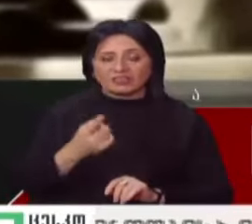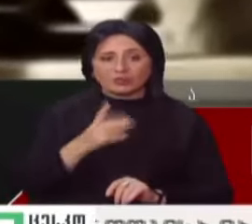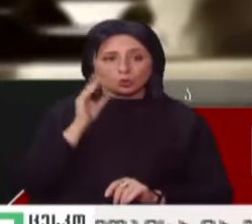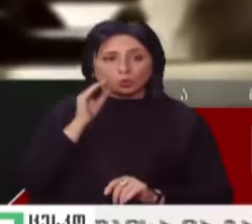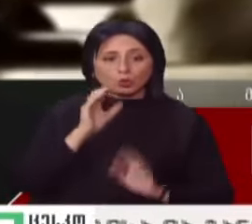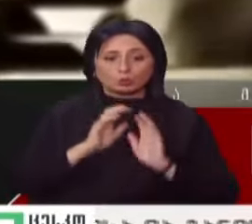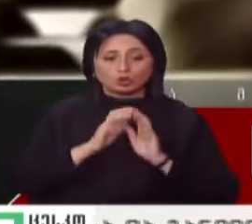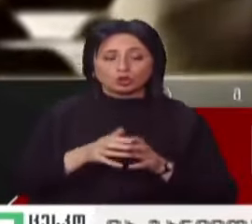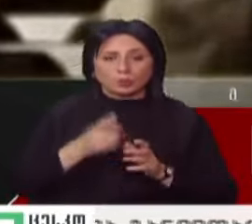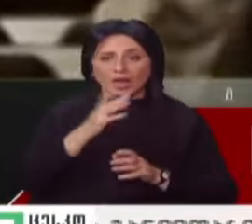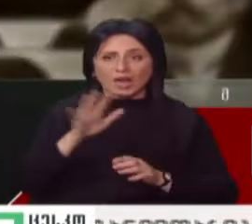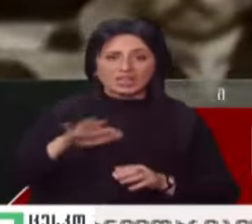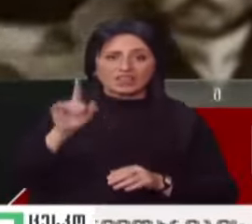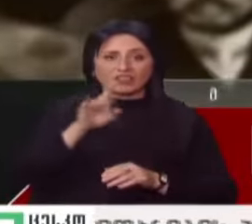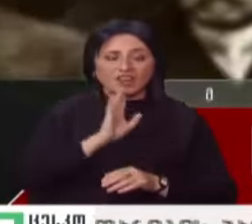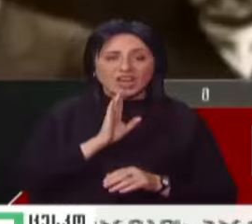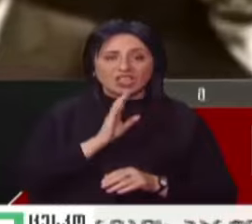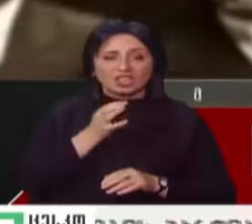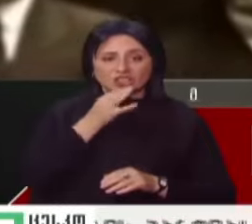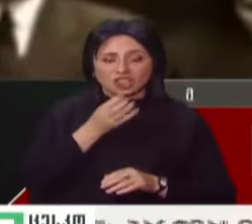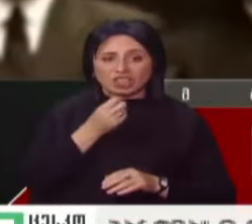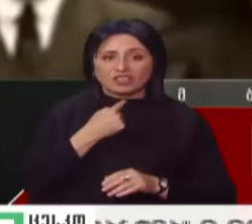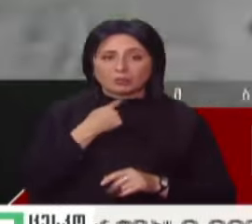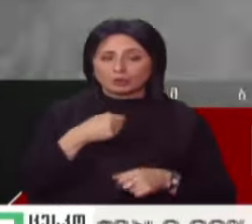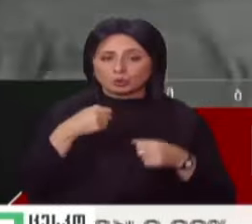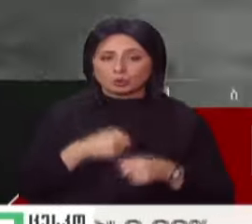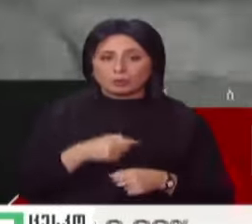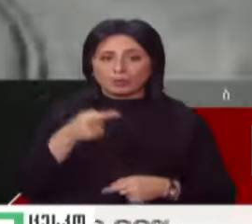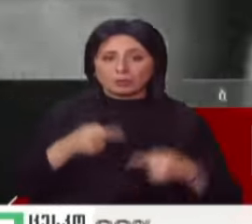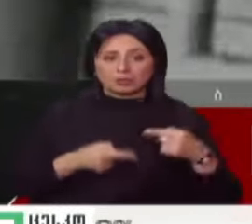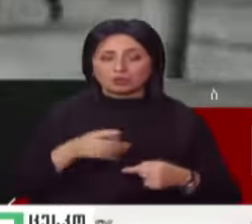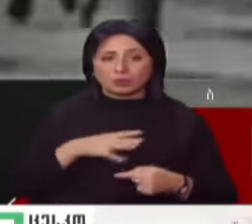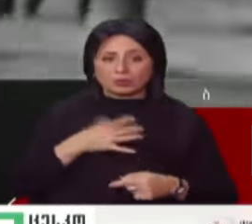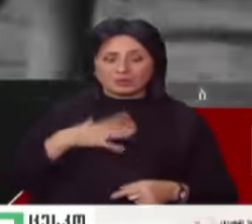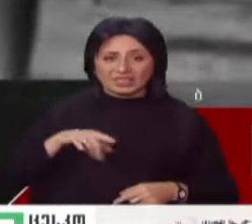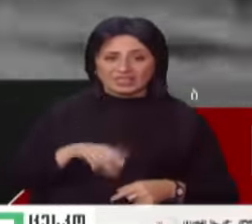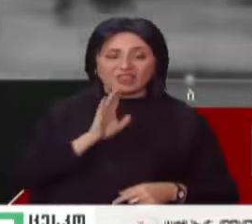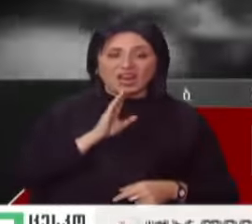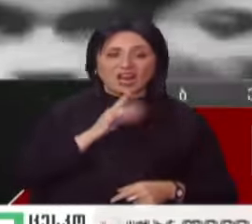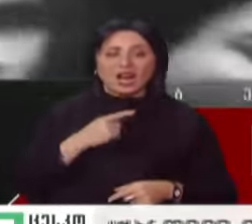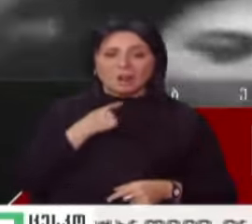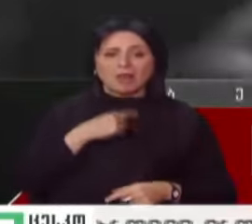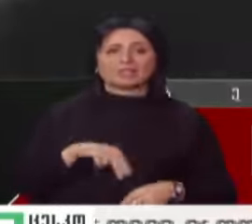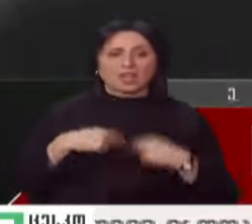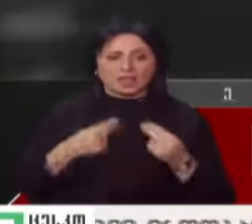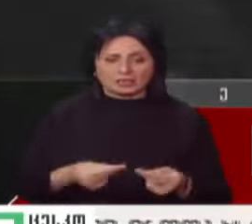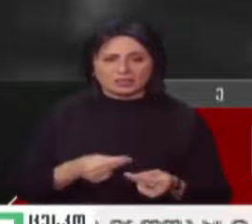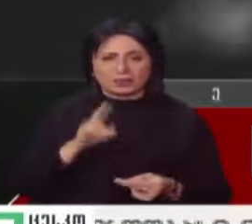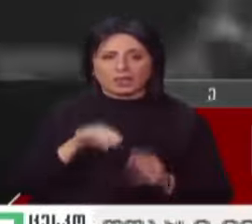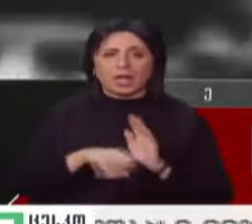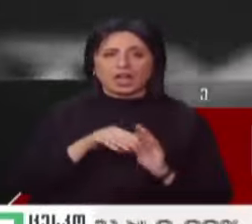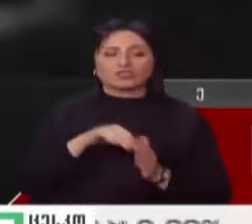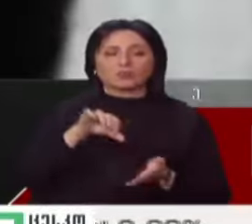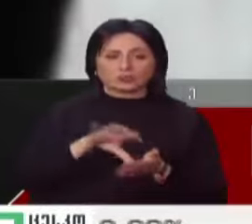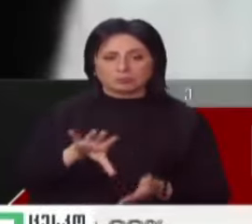როდესაც მსოფლიოს არაერთ ქვეყანაში ქალები ჯერ კიდევ ხმის უფლებისთვის იბრძოდნენ, საქართველოში ქალები ხმასაც აძლევდნენ და